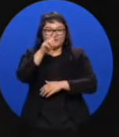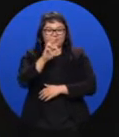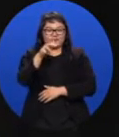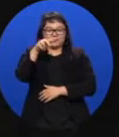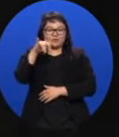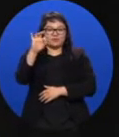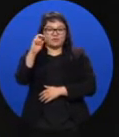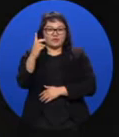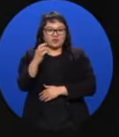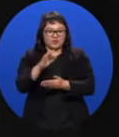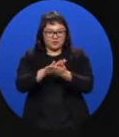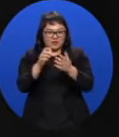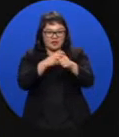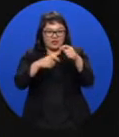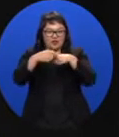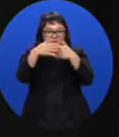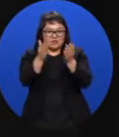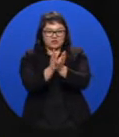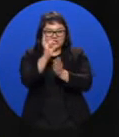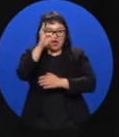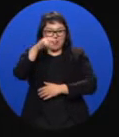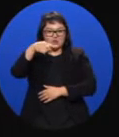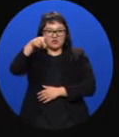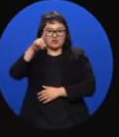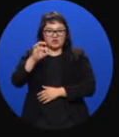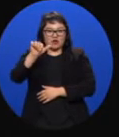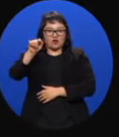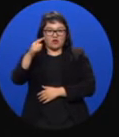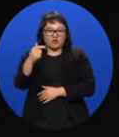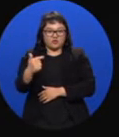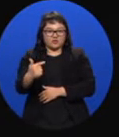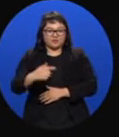강지용입니다. 더불어민주당 위성곤 후보입니다.